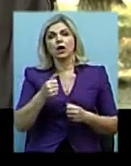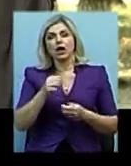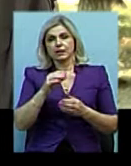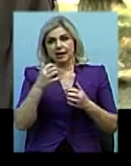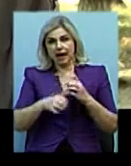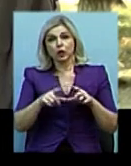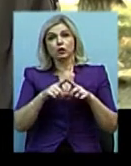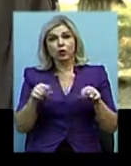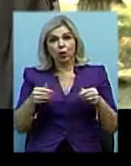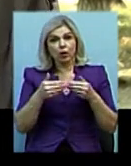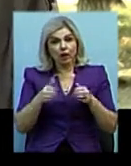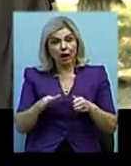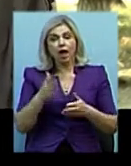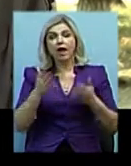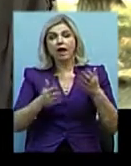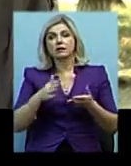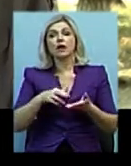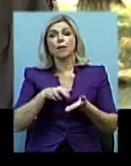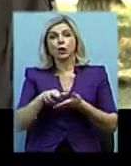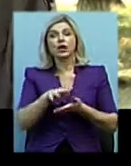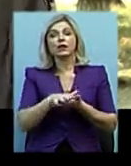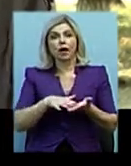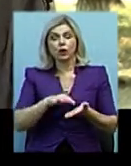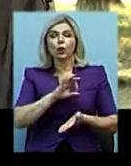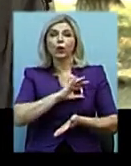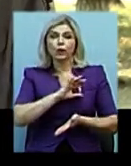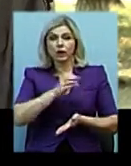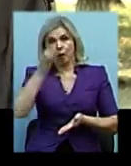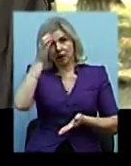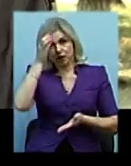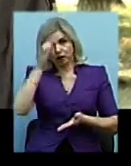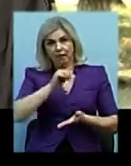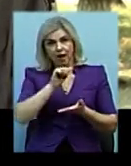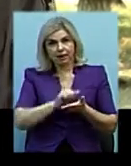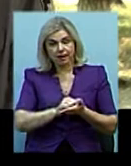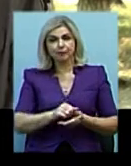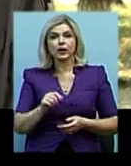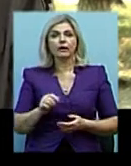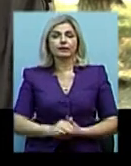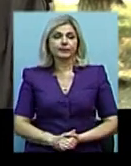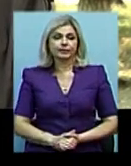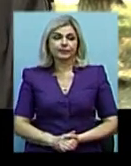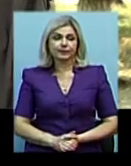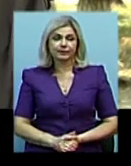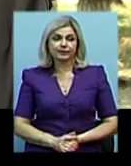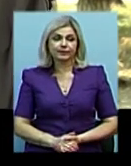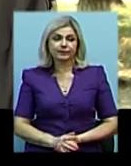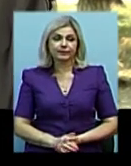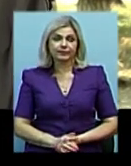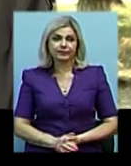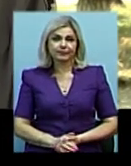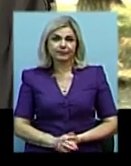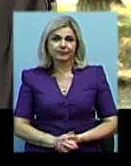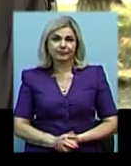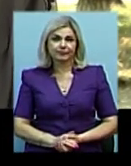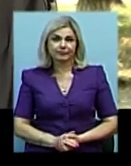закінчити. Якщо вже пішли далі, юридичне образування. Щоб стати поліцейським, потрібно мати добре розвинені